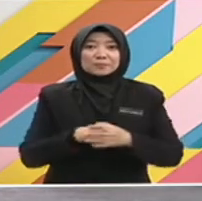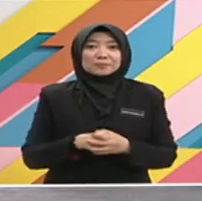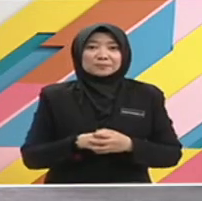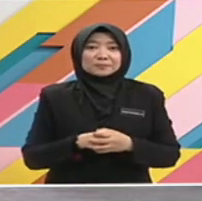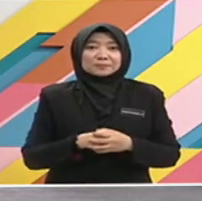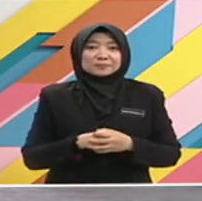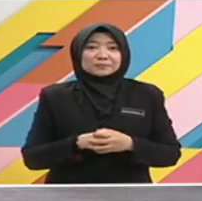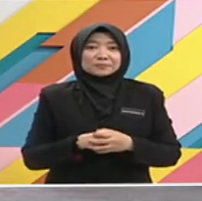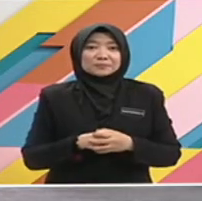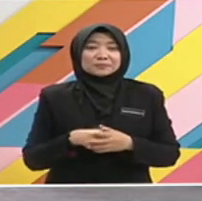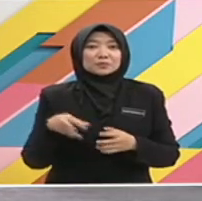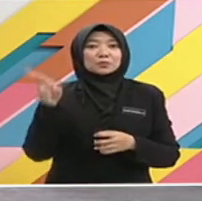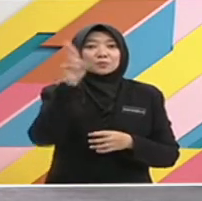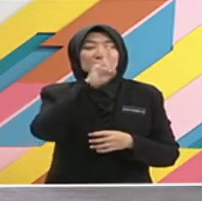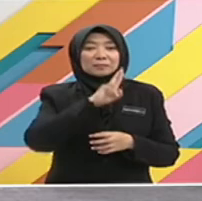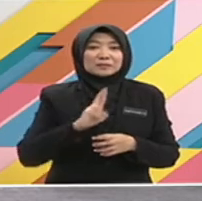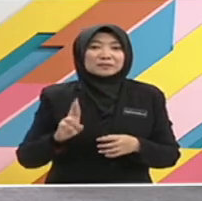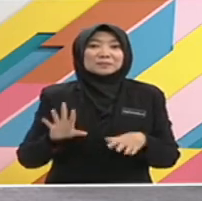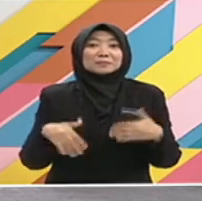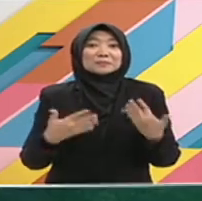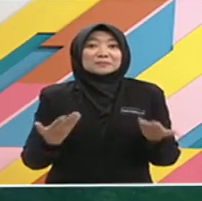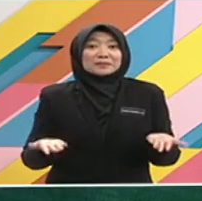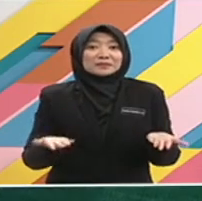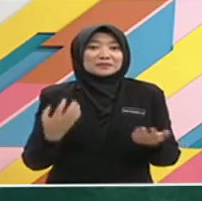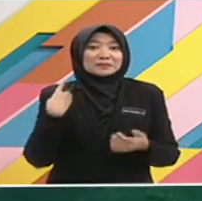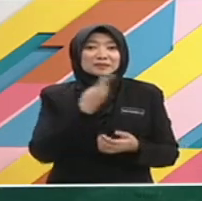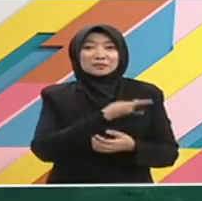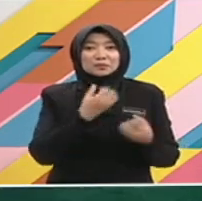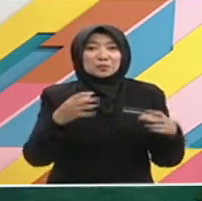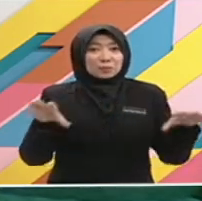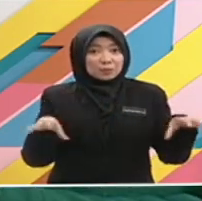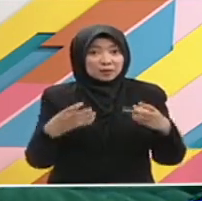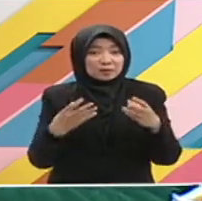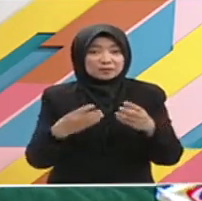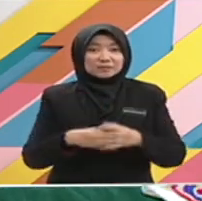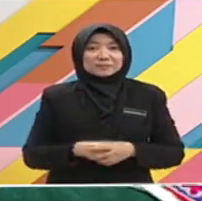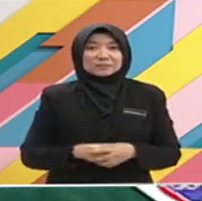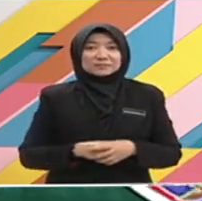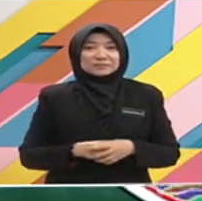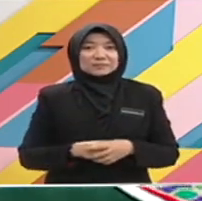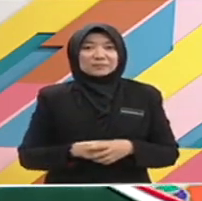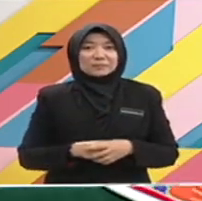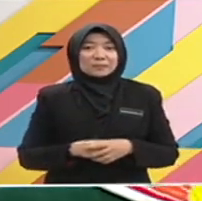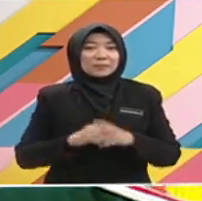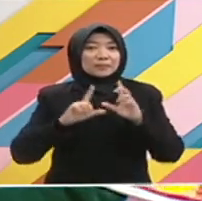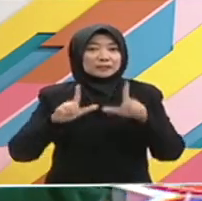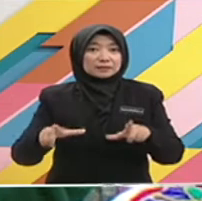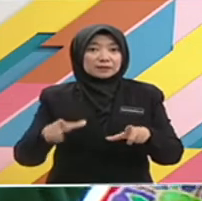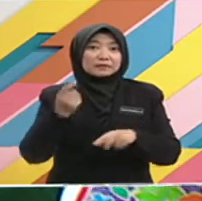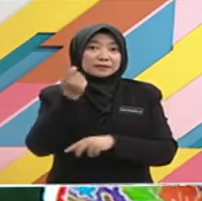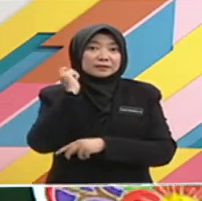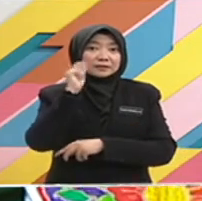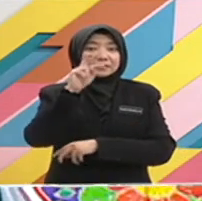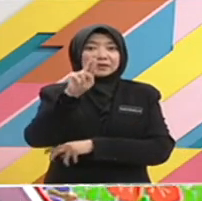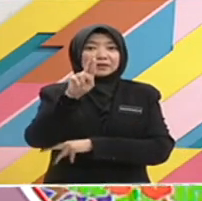ini. Apa yang telah Nisa dan Cikgu Hayati lakukan. Ya, betul. Okay, kita akan letak rumbai tadilah.